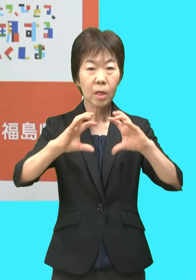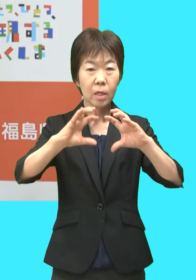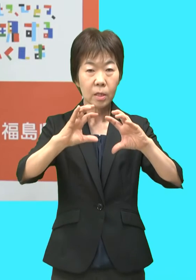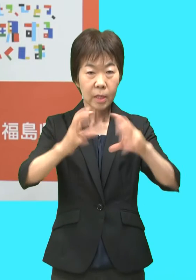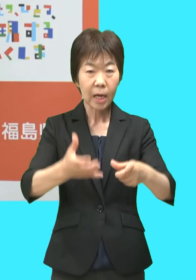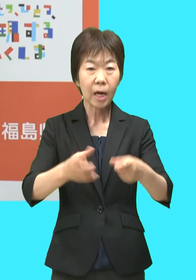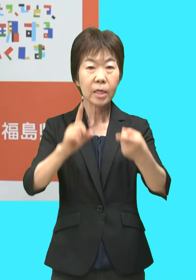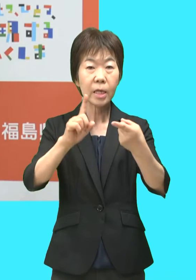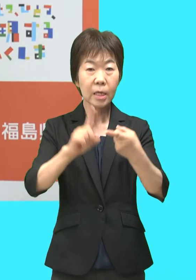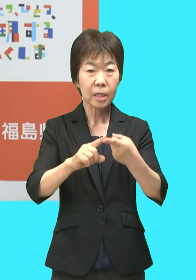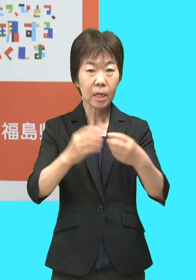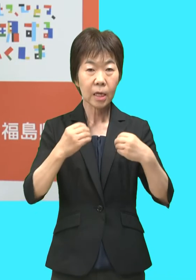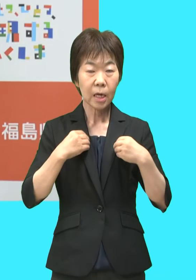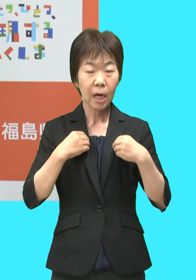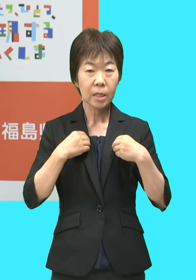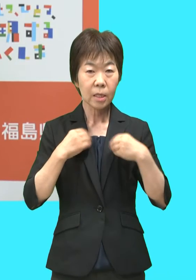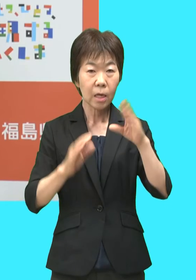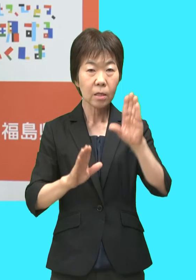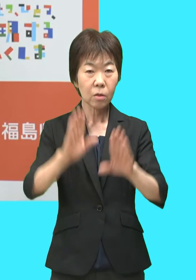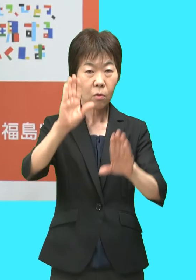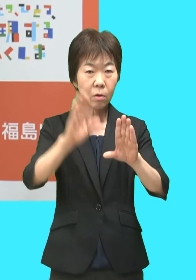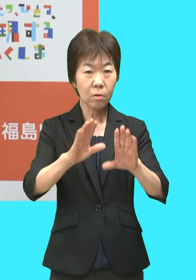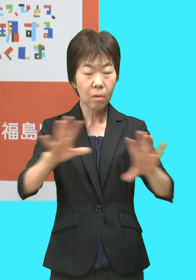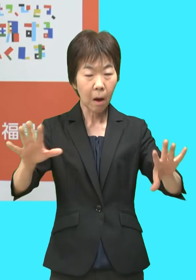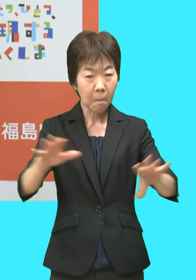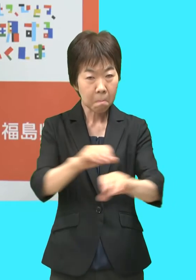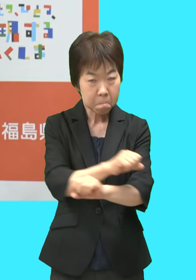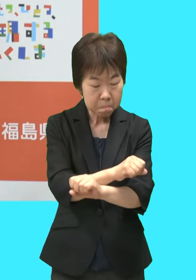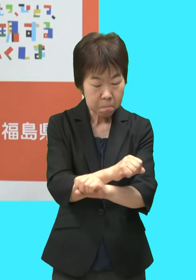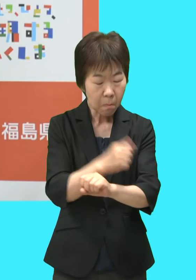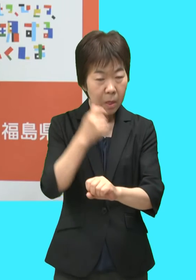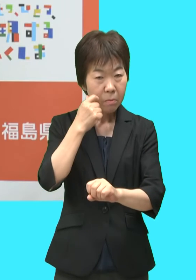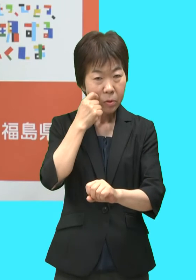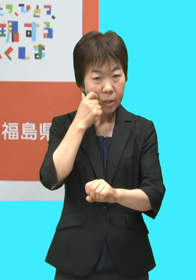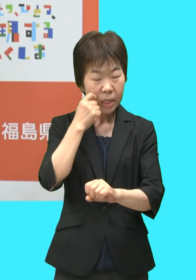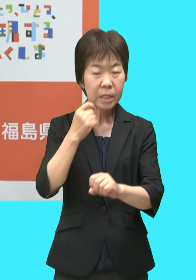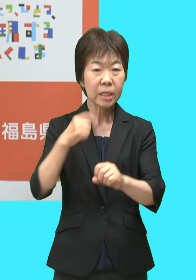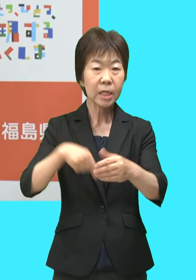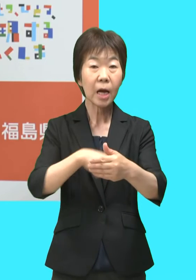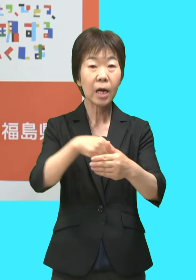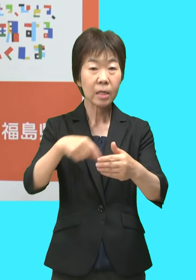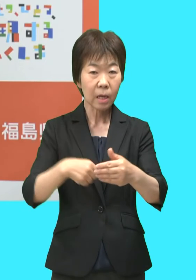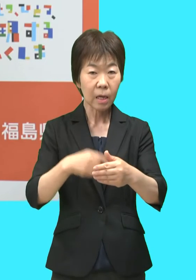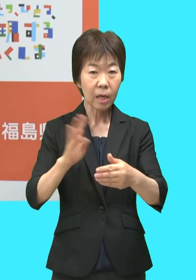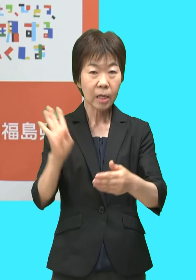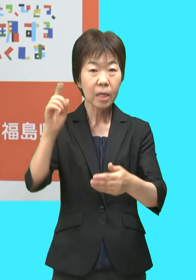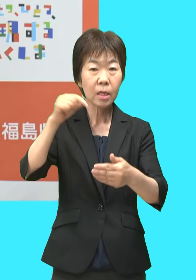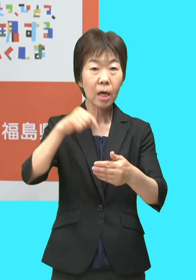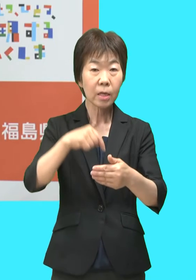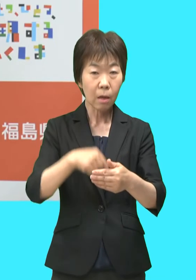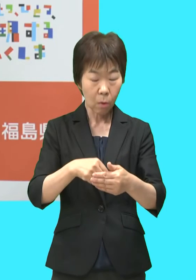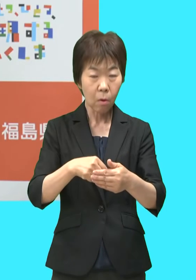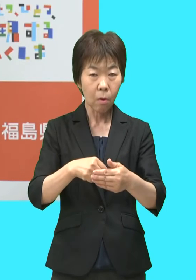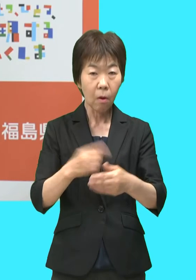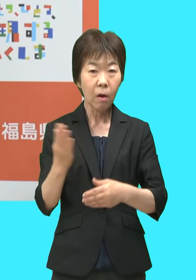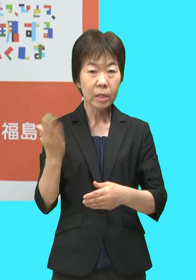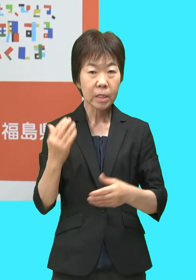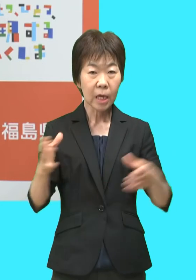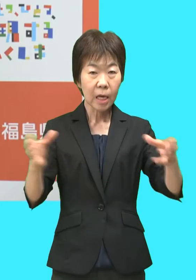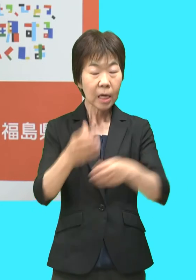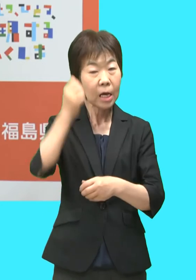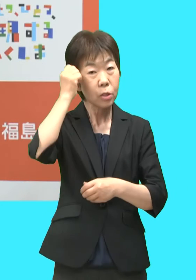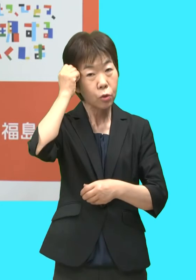に感染状況の収束が見通すことが難しい中で、福島県内でも事前合宿